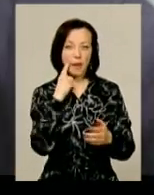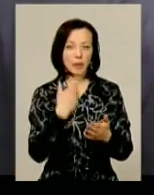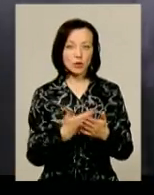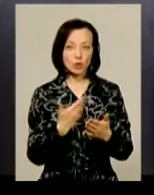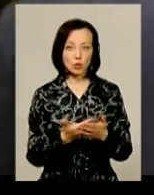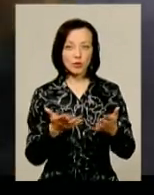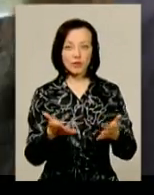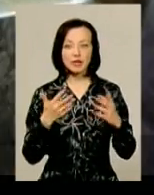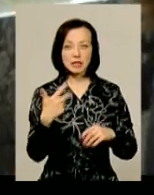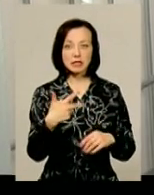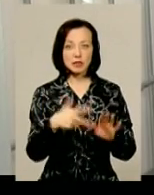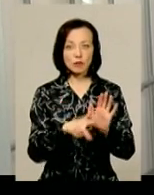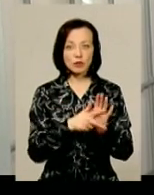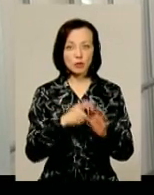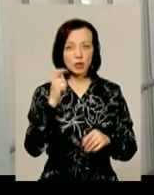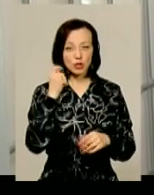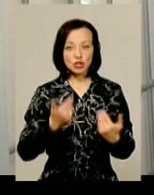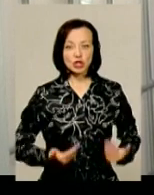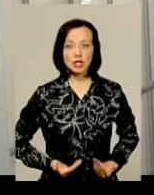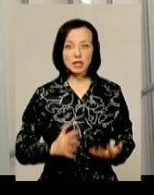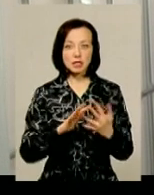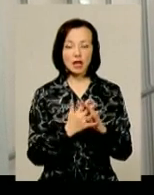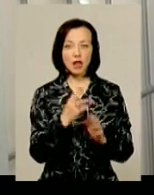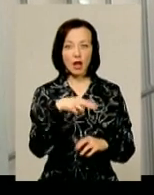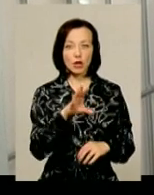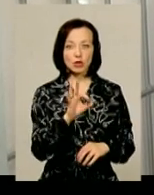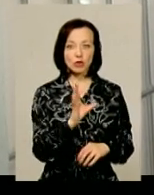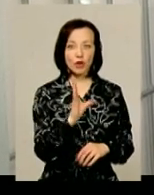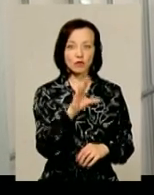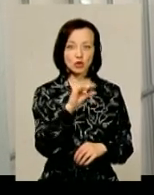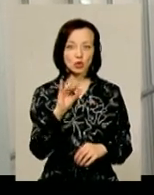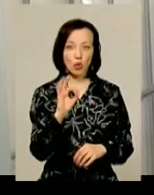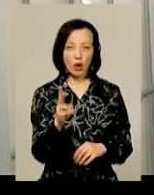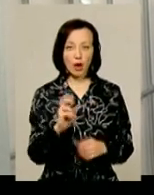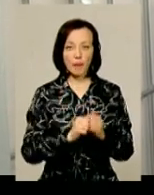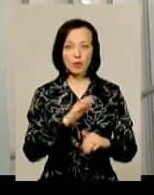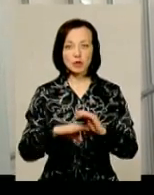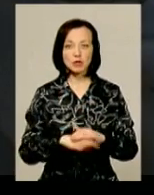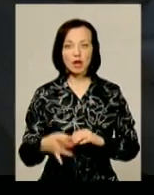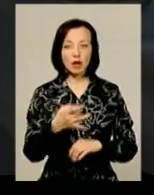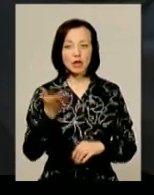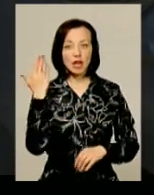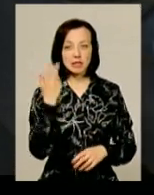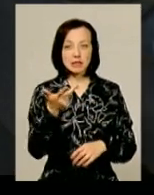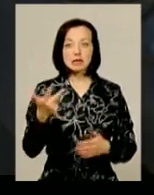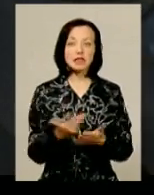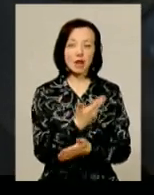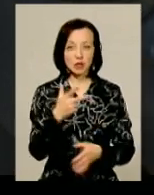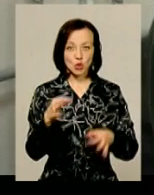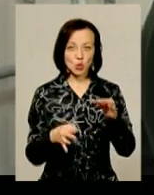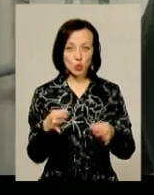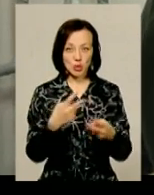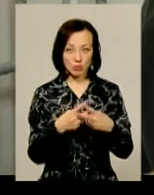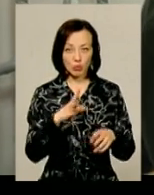Підозрюваним виявився 38-річний житель села Довджок Кам'янець-Подільського району. За плечима в нього 3 судимості. Родом чоловік з